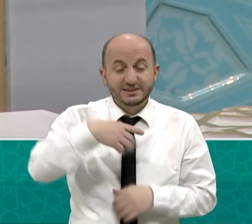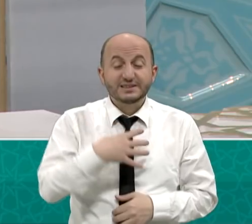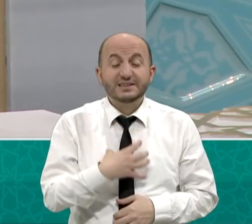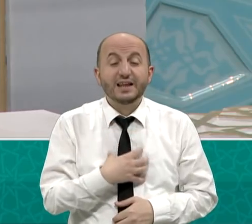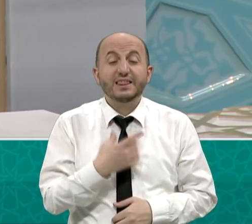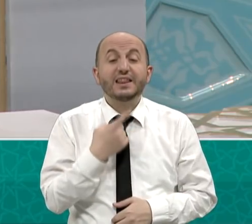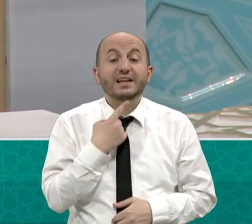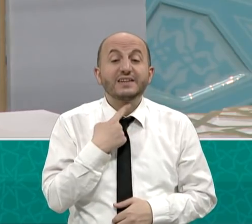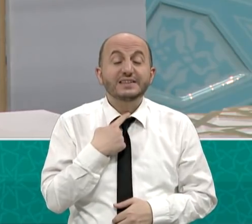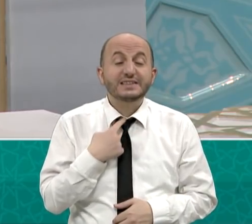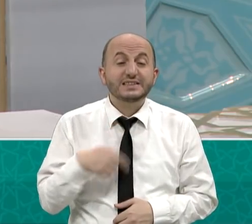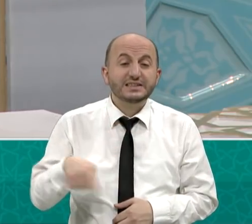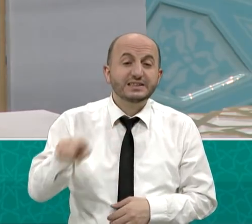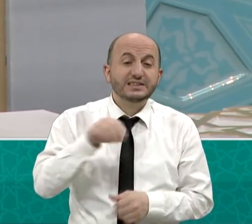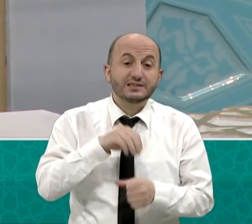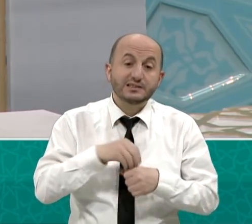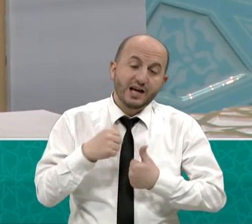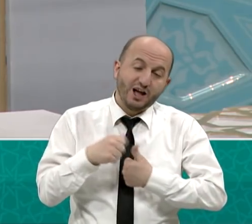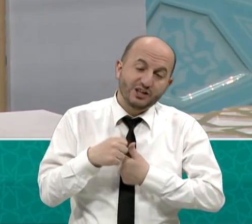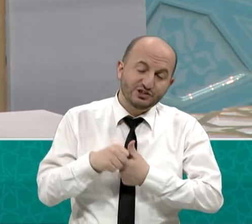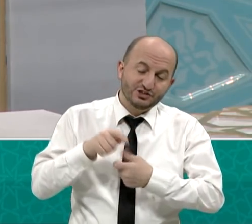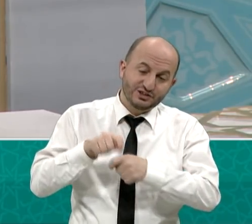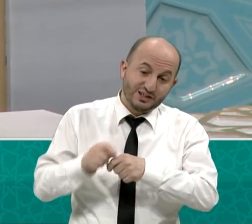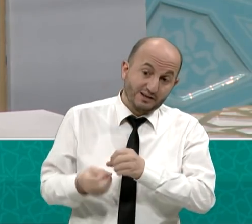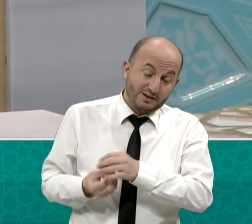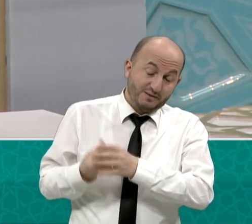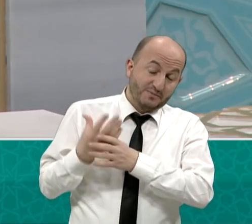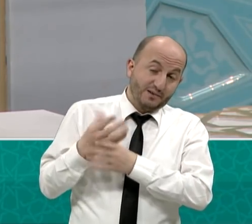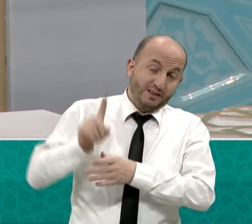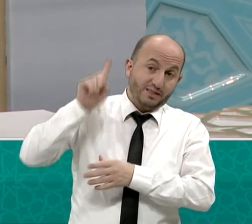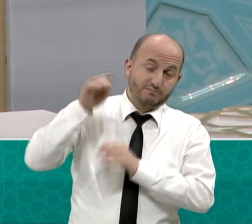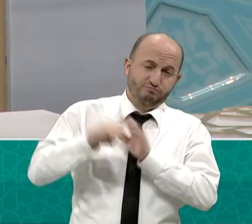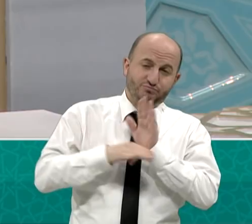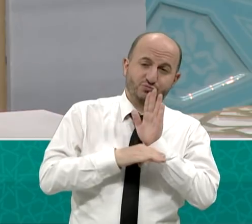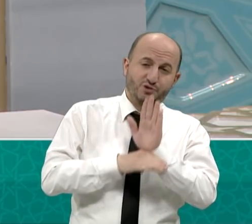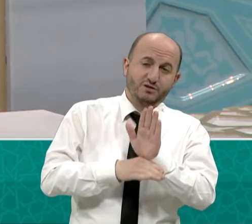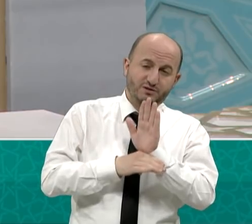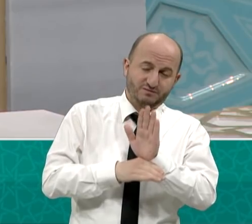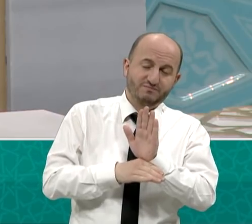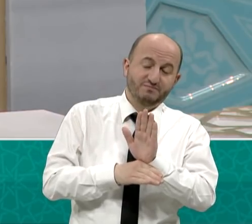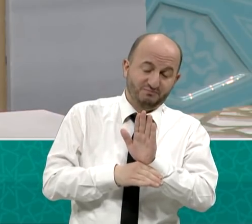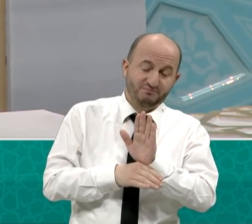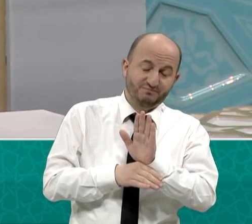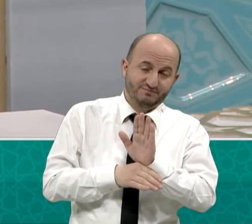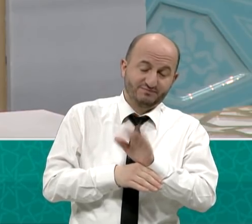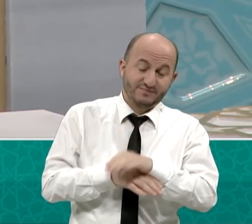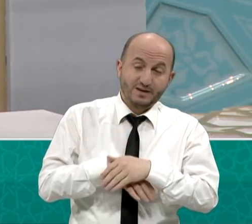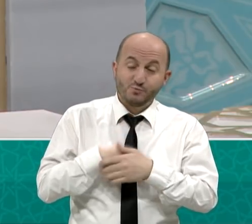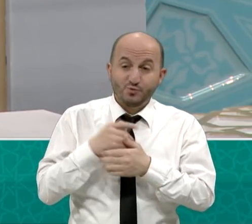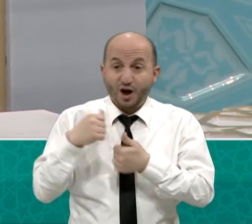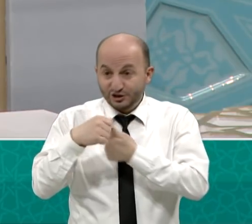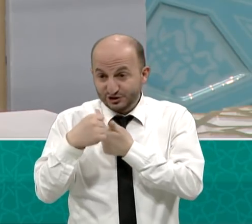nefislerinizden sizin için eşler yaratması o Allah'ın ayetlerindendir. Bu eşler